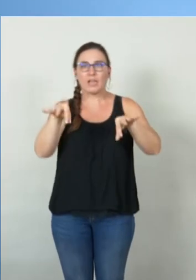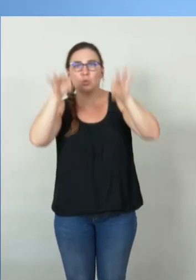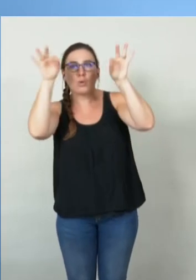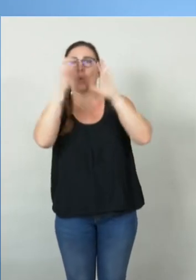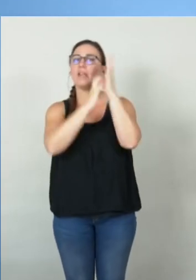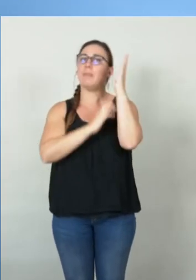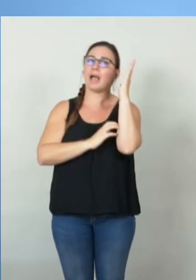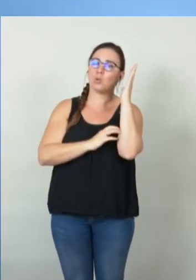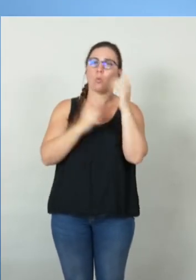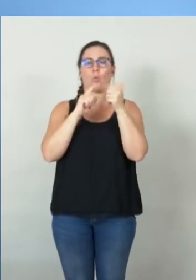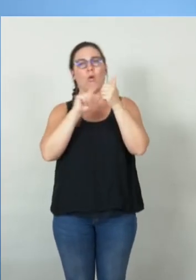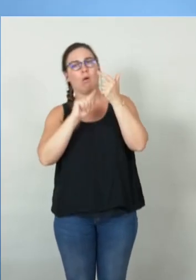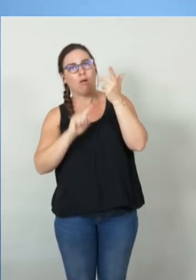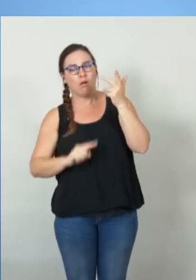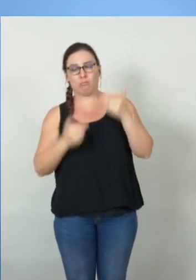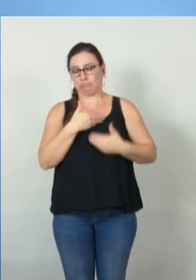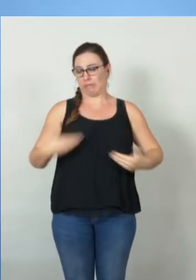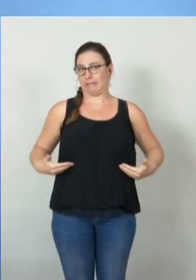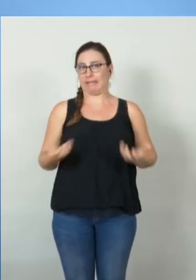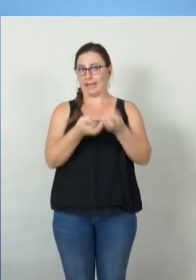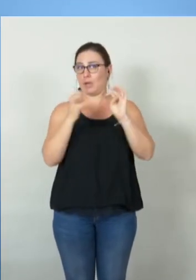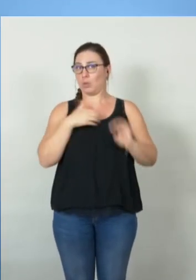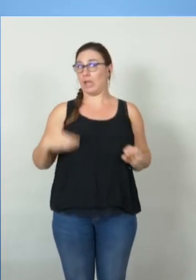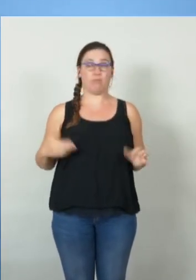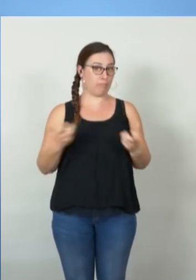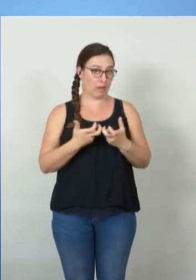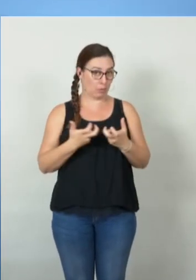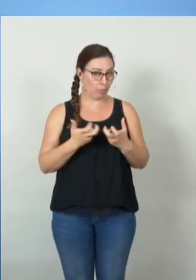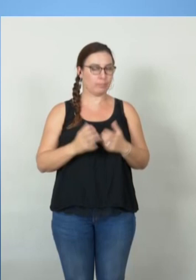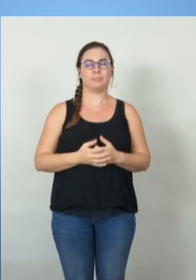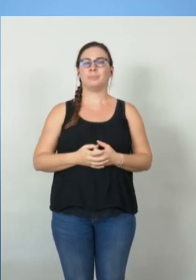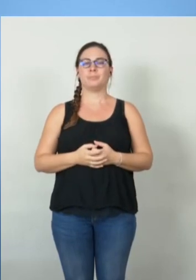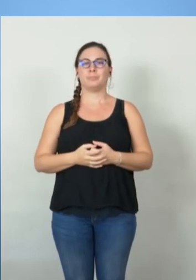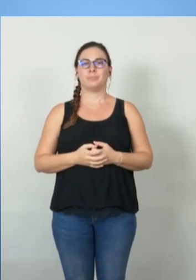délibérations du dernier conseil municipal par exemple voilà